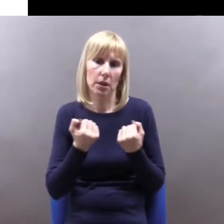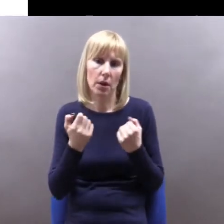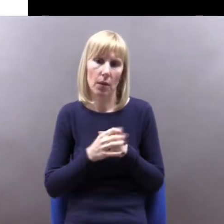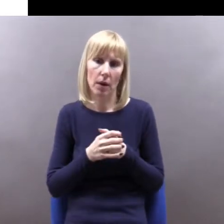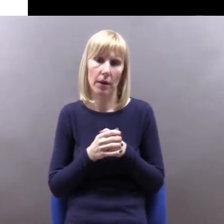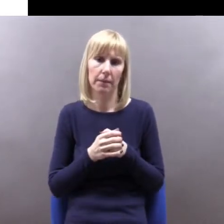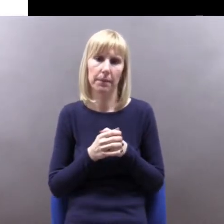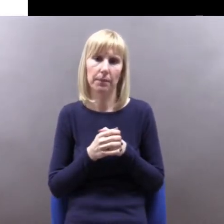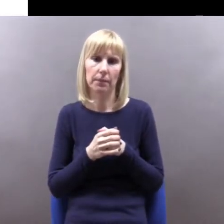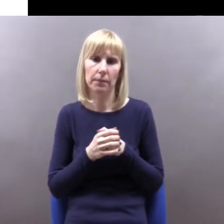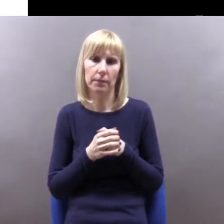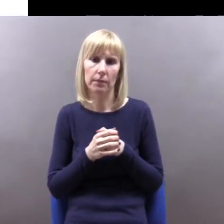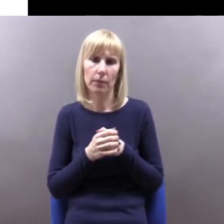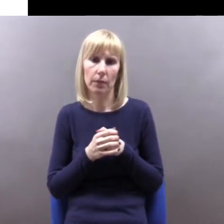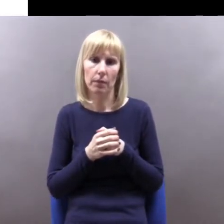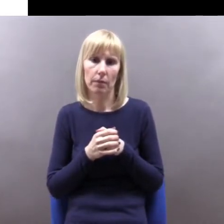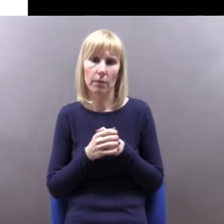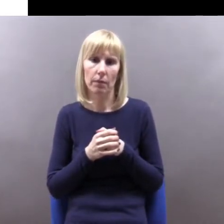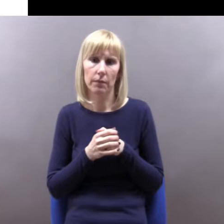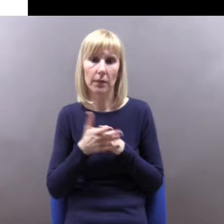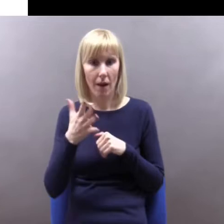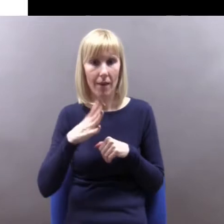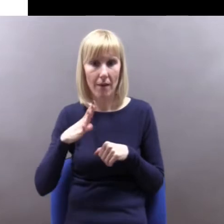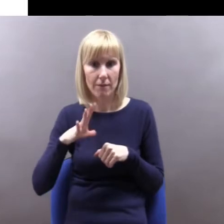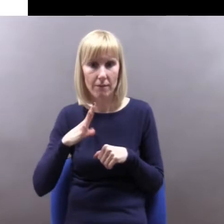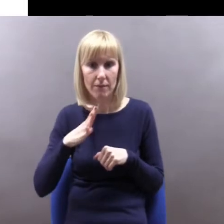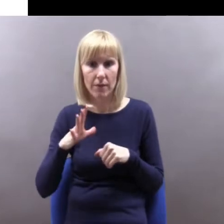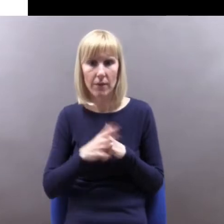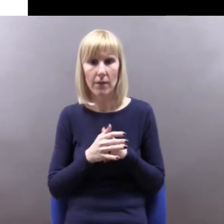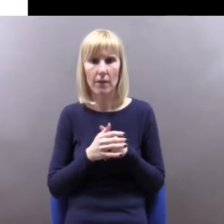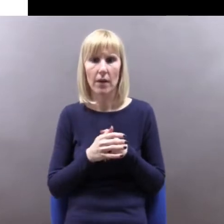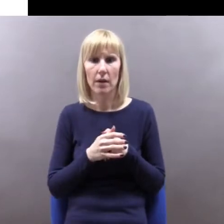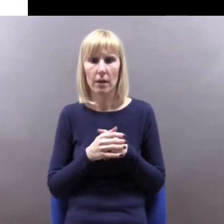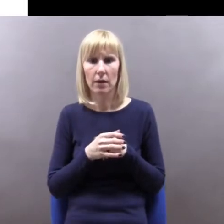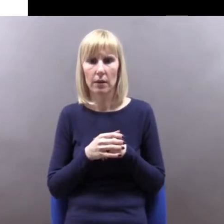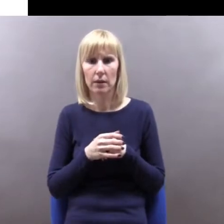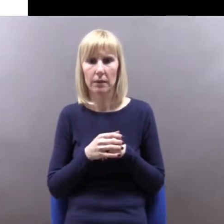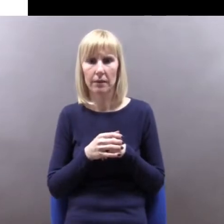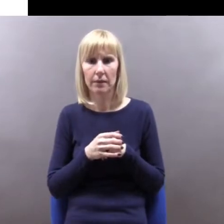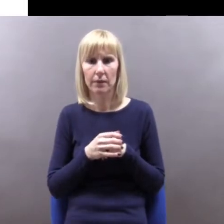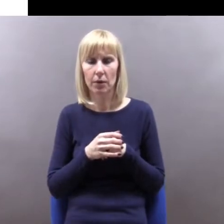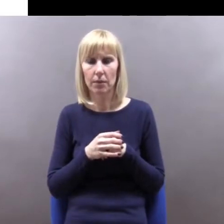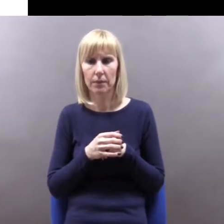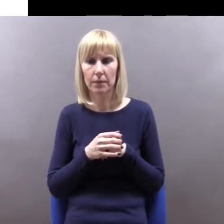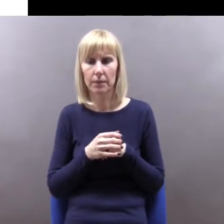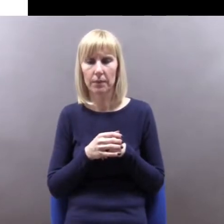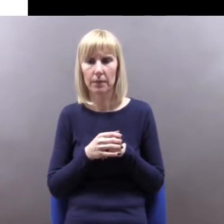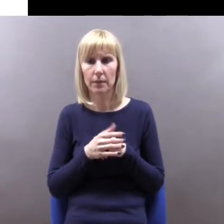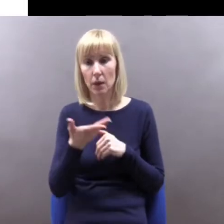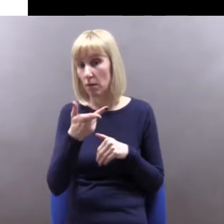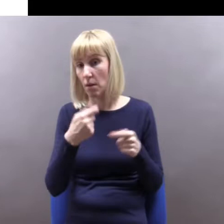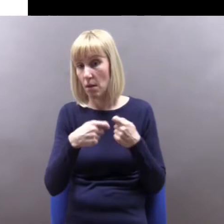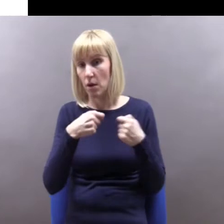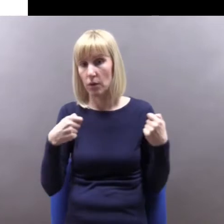typu rozwiązania wdrożyć w swoich instytucjach, w swoich obiektach, to zawsze